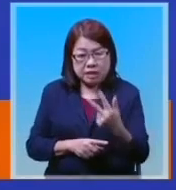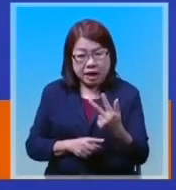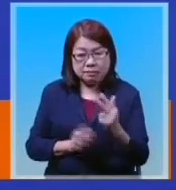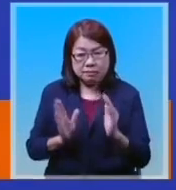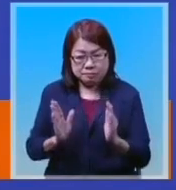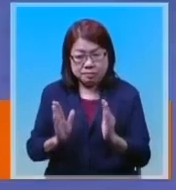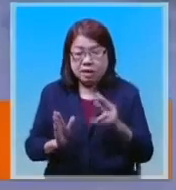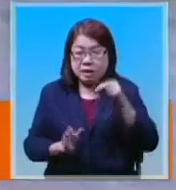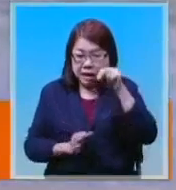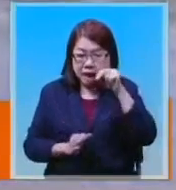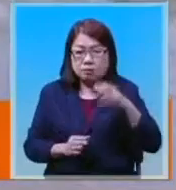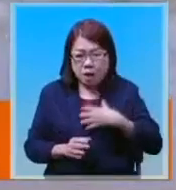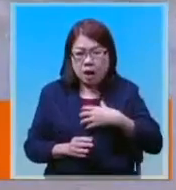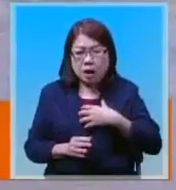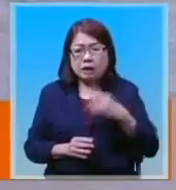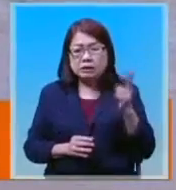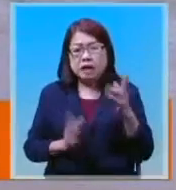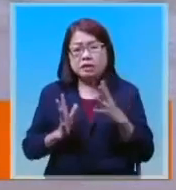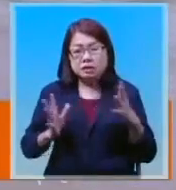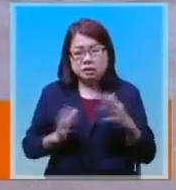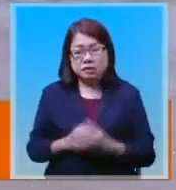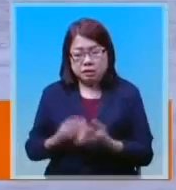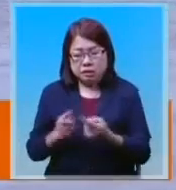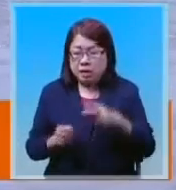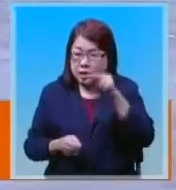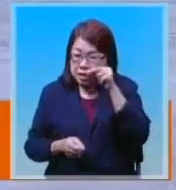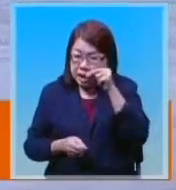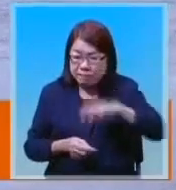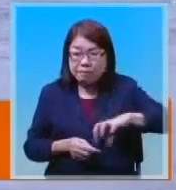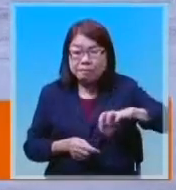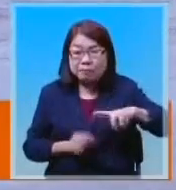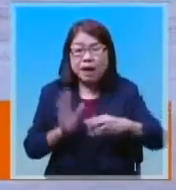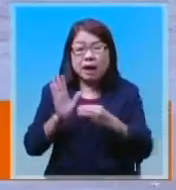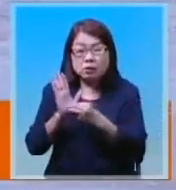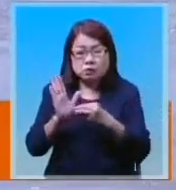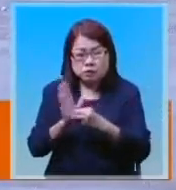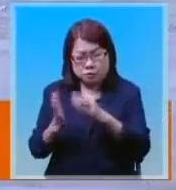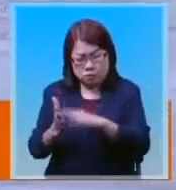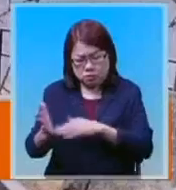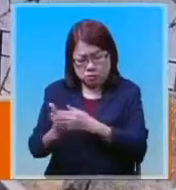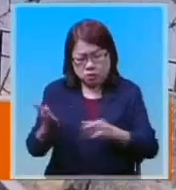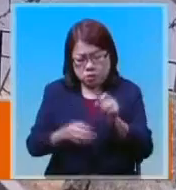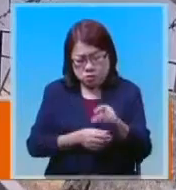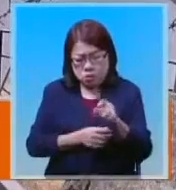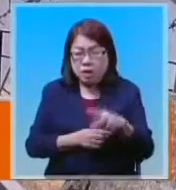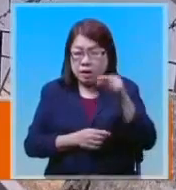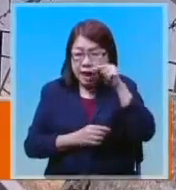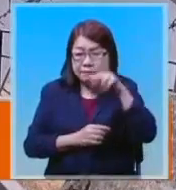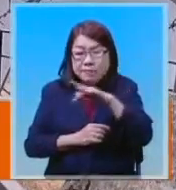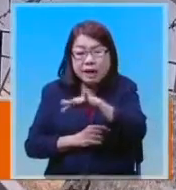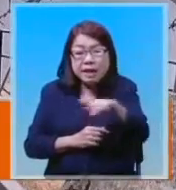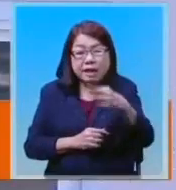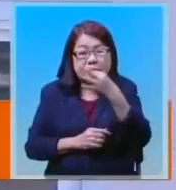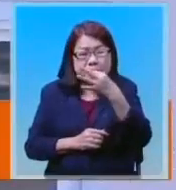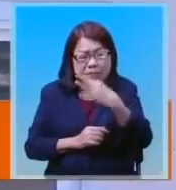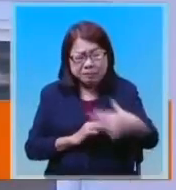ากขึ้น ขณะที่การประปานครหลวงได้ทำมาตรการเร่งด่วนในการแก้ไขปัญหาน้ำเค็มที่อาจจะกระทบต่อน้ำอุปโภคบริโภ